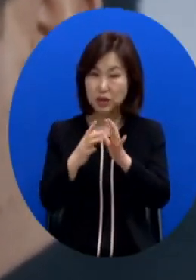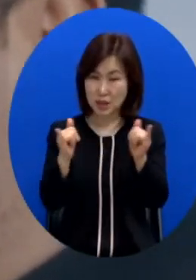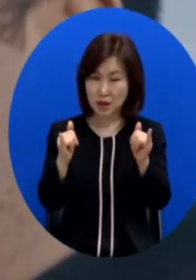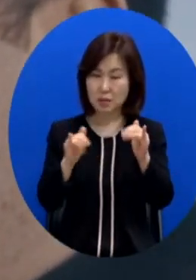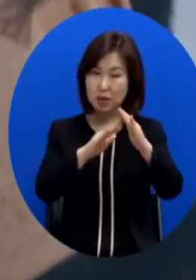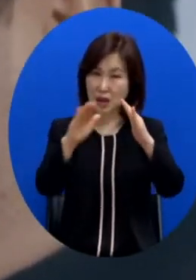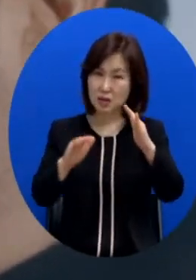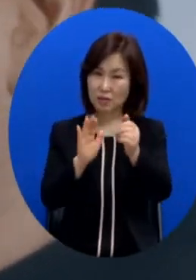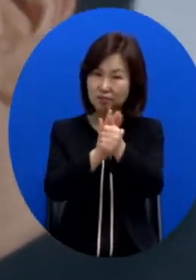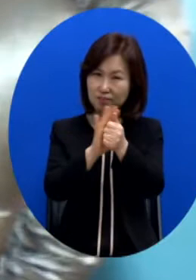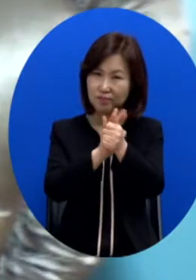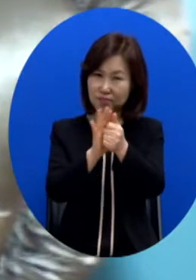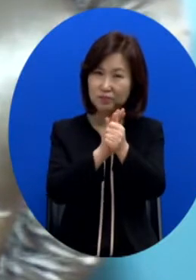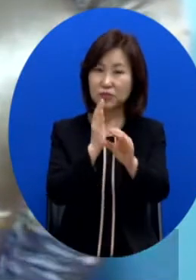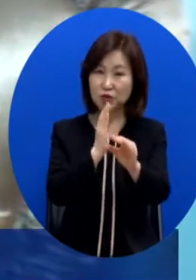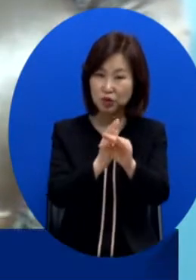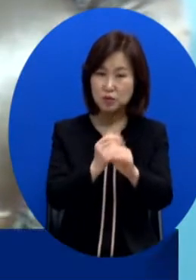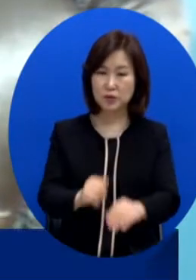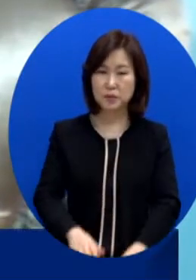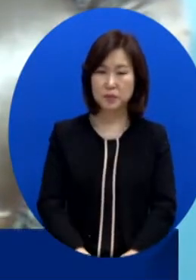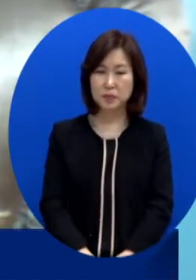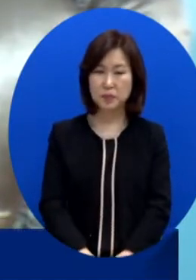있습니다. I remember in